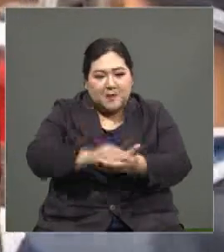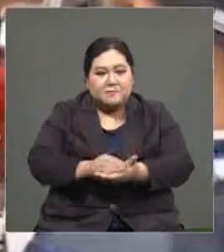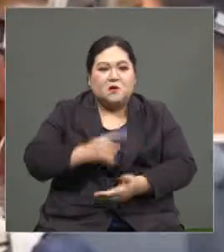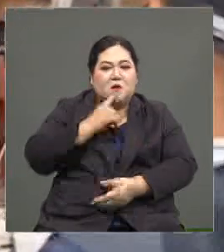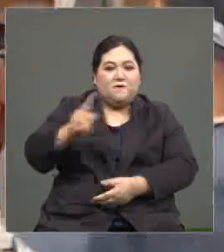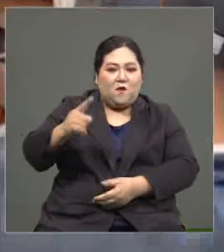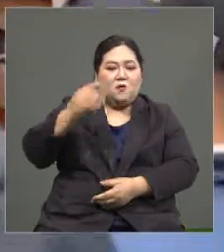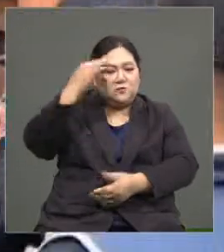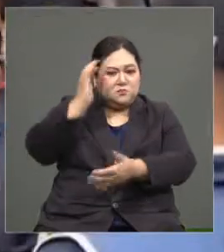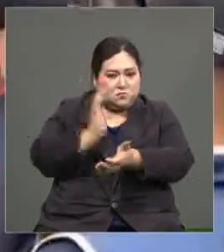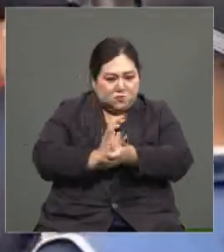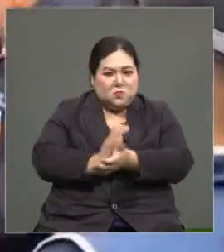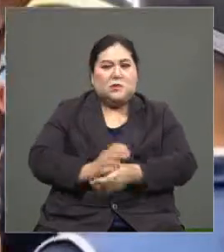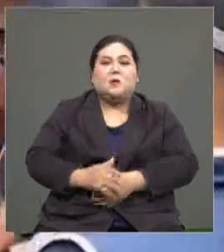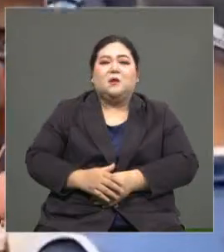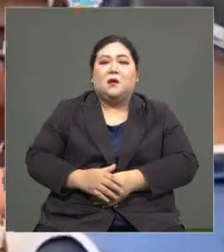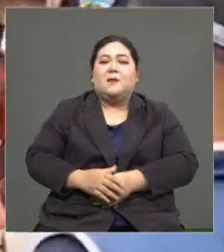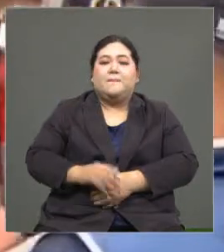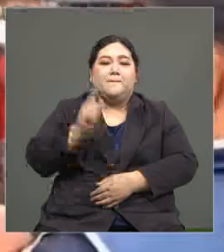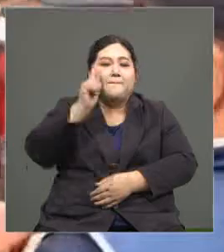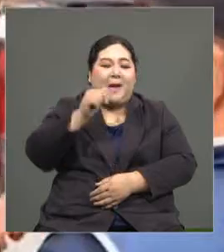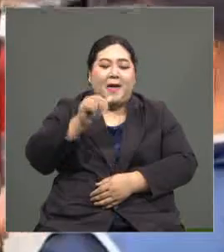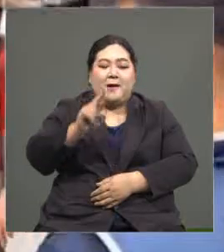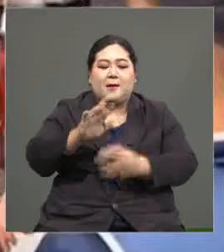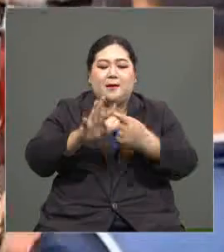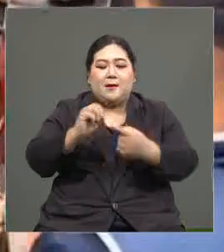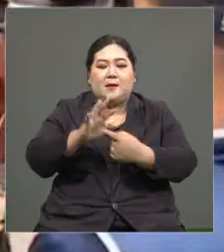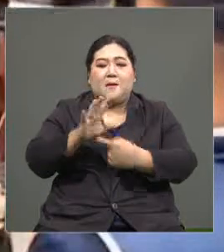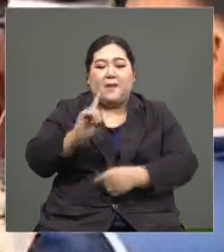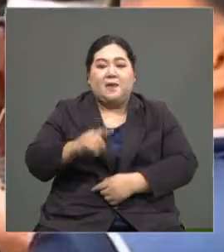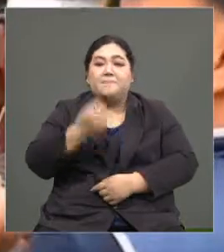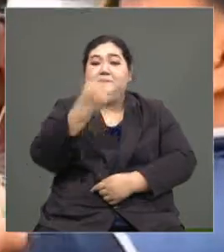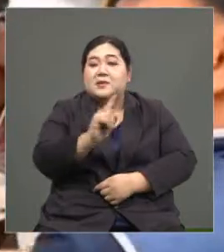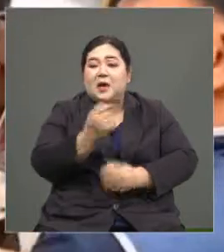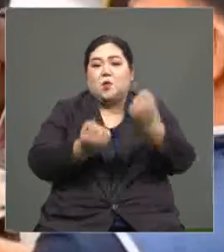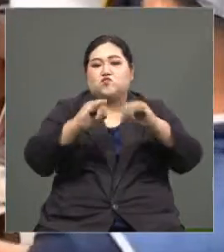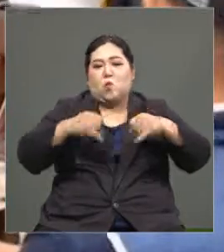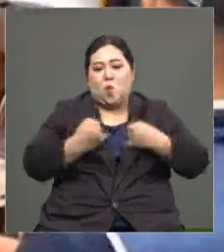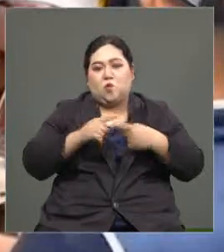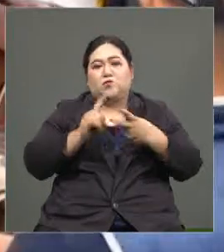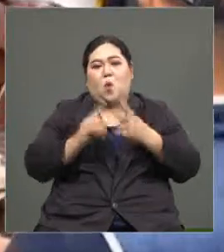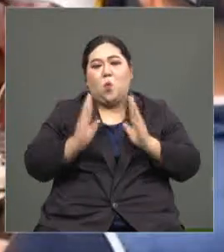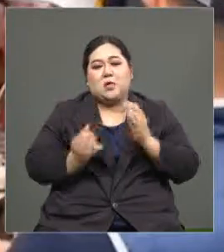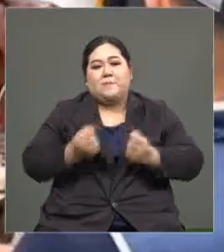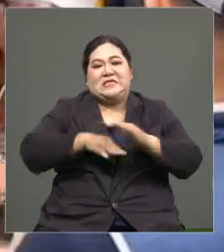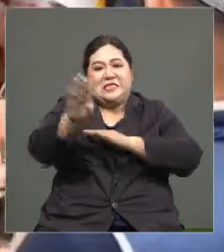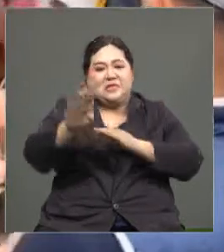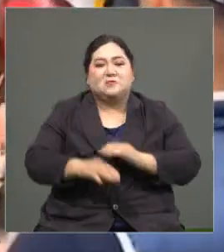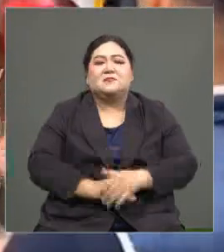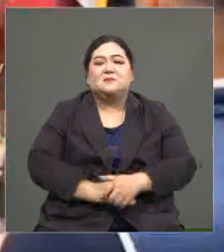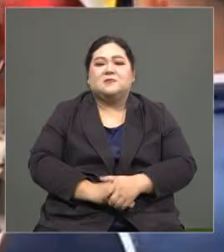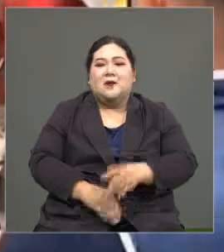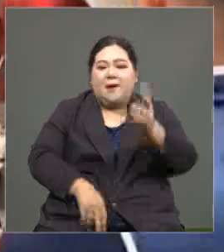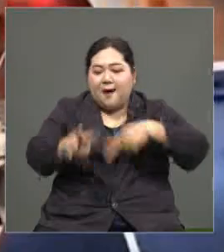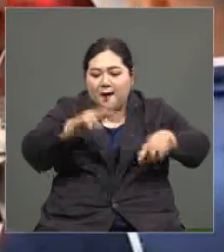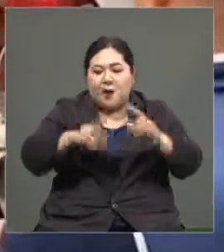โทษต่อพนักงานสอบสวนสถานีตำรวจภูธรแม่ระมาศเพื่อดำเนินคดีกับเจ้าของรถและผู้ขับขี่กับพวกที่หลบหนีพร้อมสืบสวนสอบสวนหาตัว